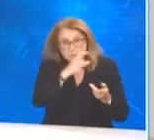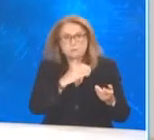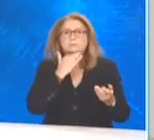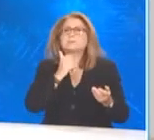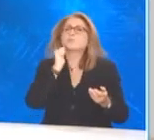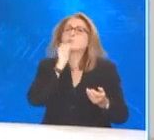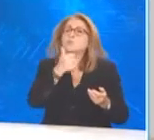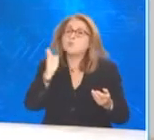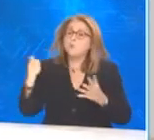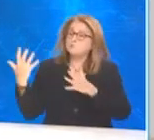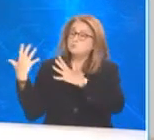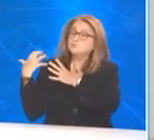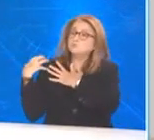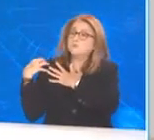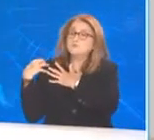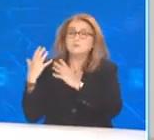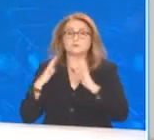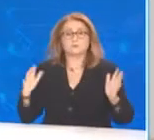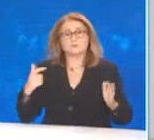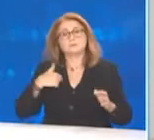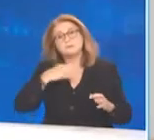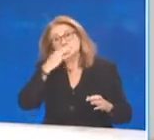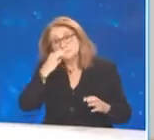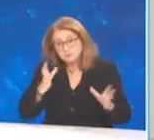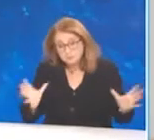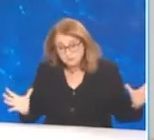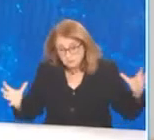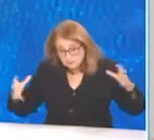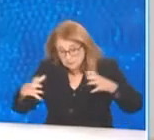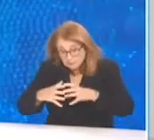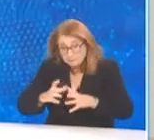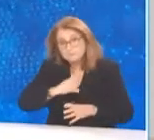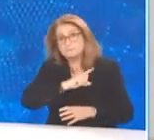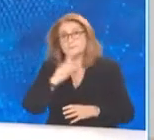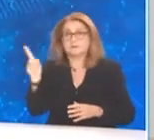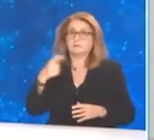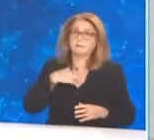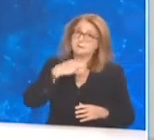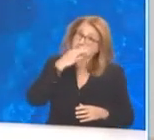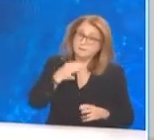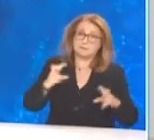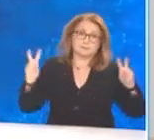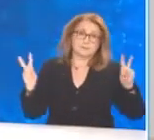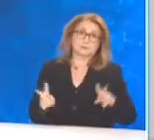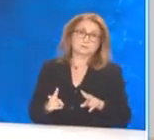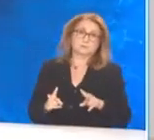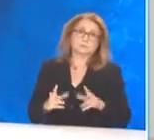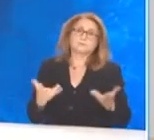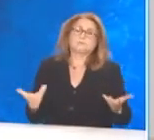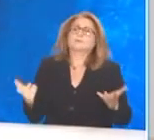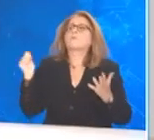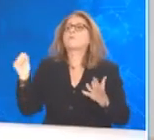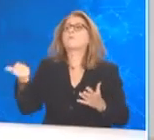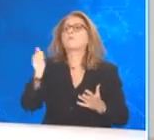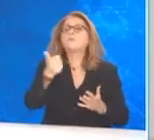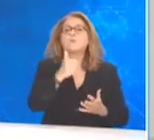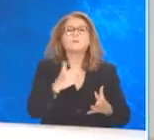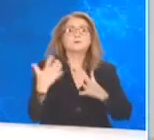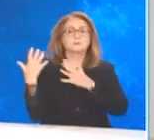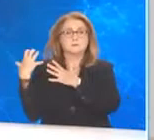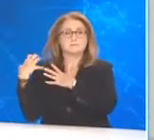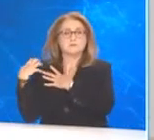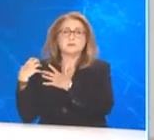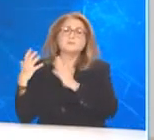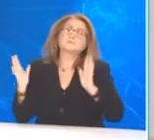οι συναθρήσεις σε δημόσιους χώρους είναι περιορισμένες. Από εκεί και πέρα, η ευθύνη απέναντι στην ίδια την